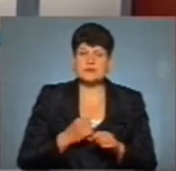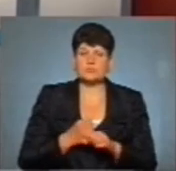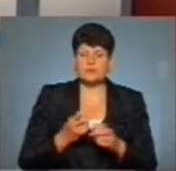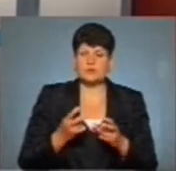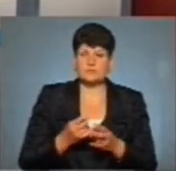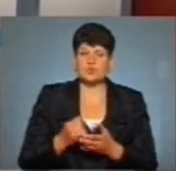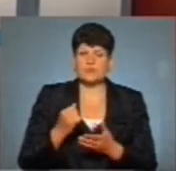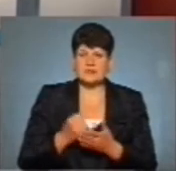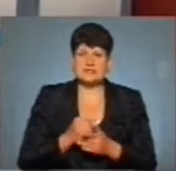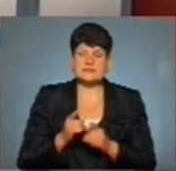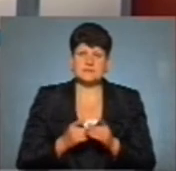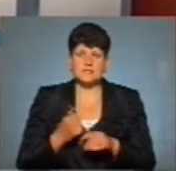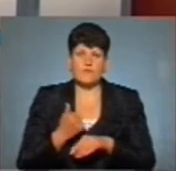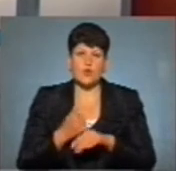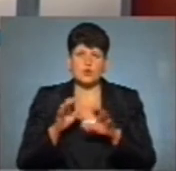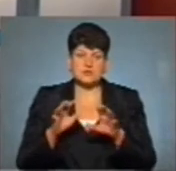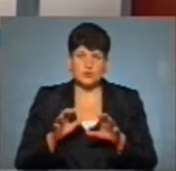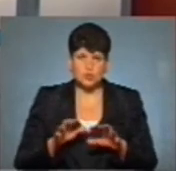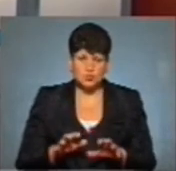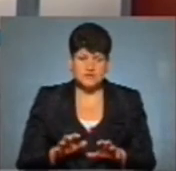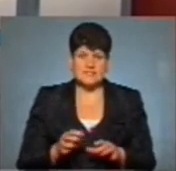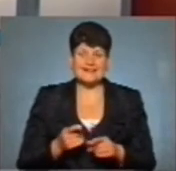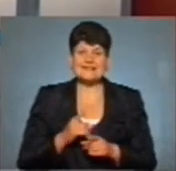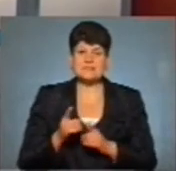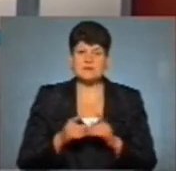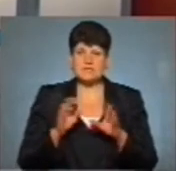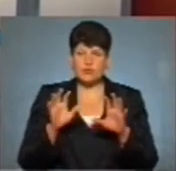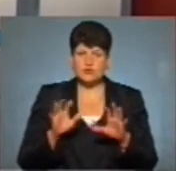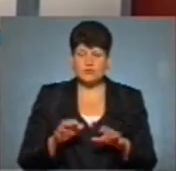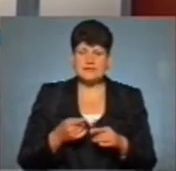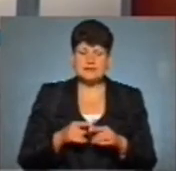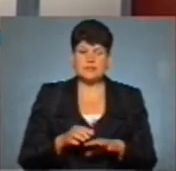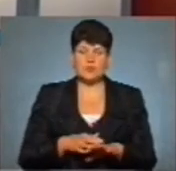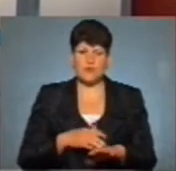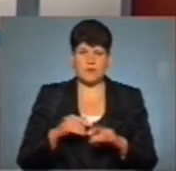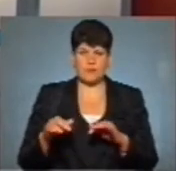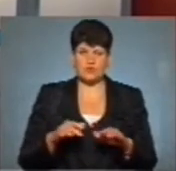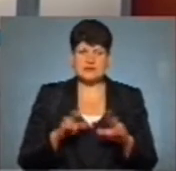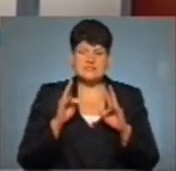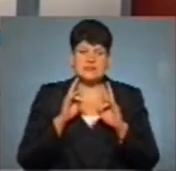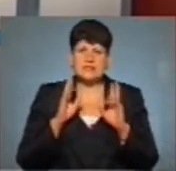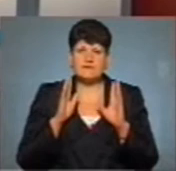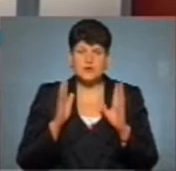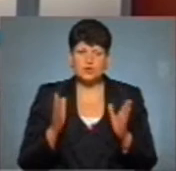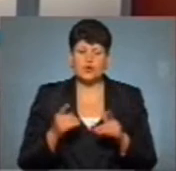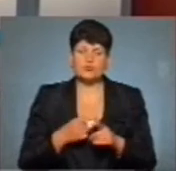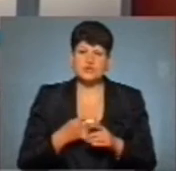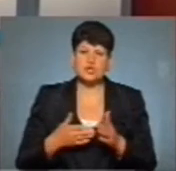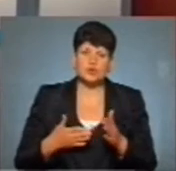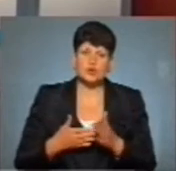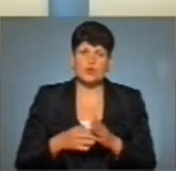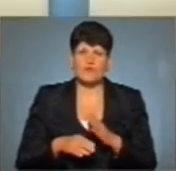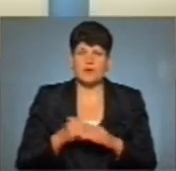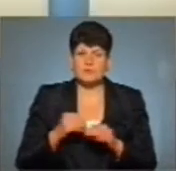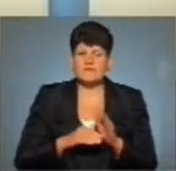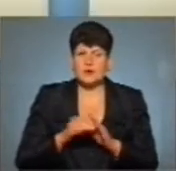ухвалити зміни до Конституції. А зміни до Конституції – це досить такий тривалий процес, і невідомо, чи до виборів